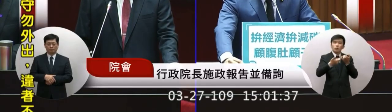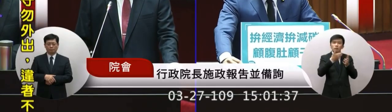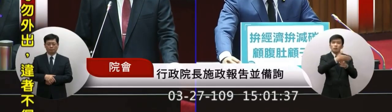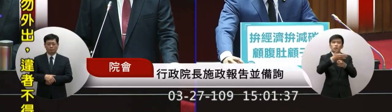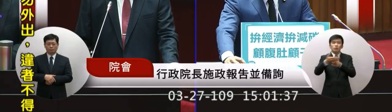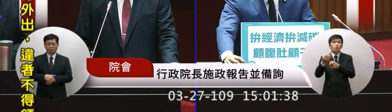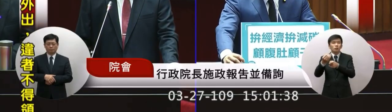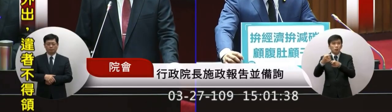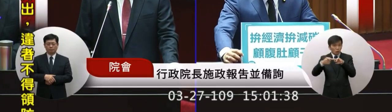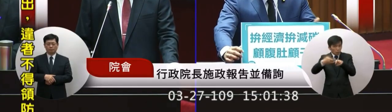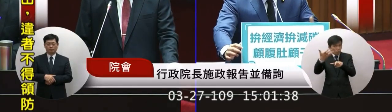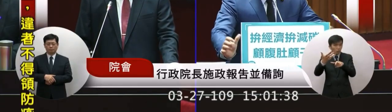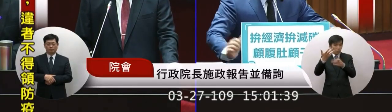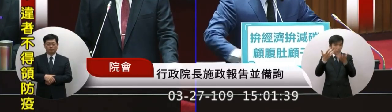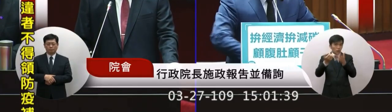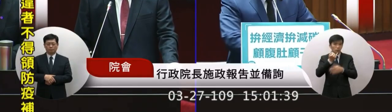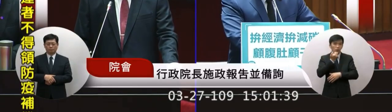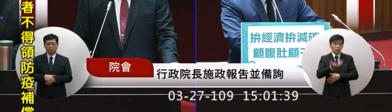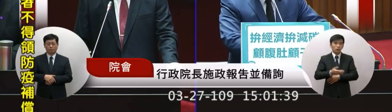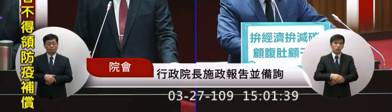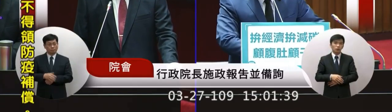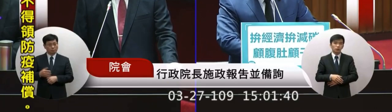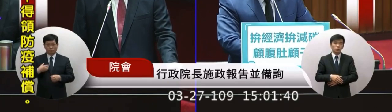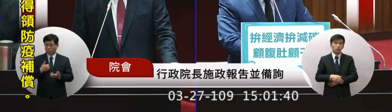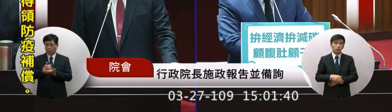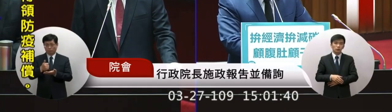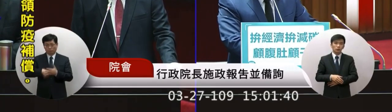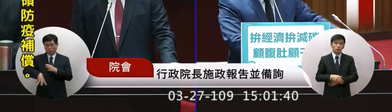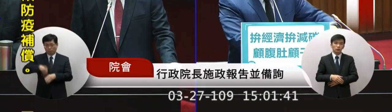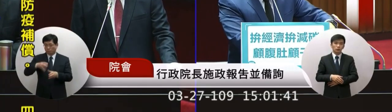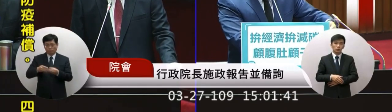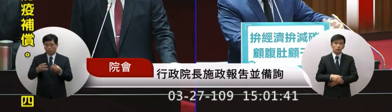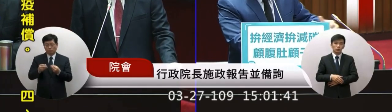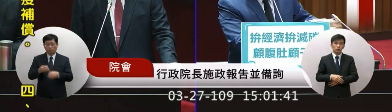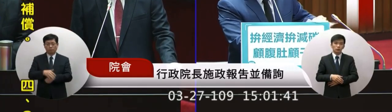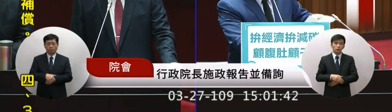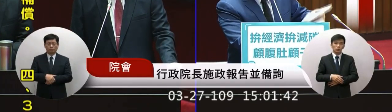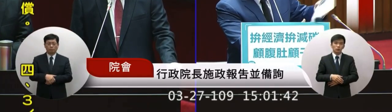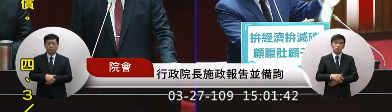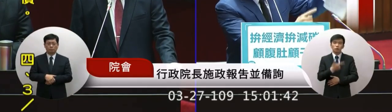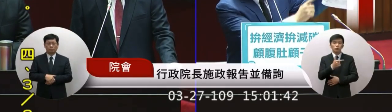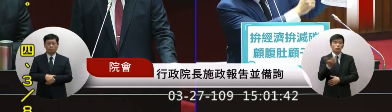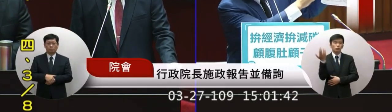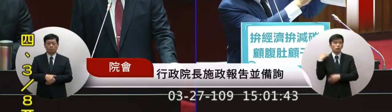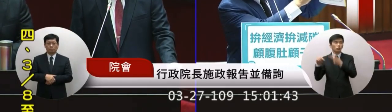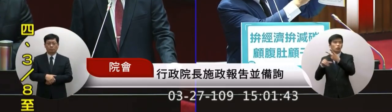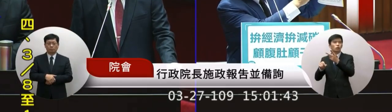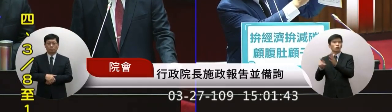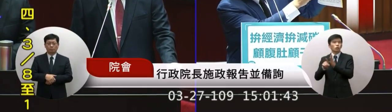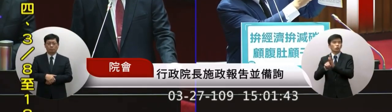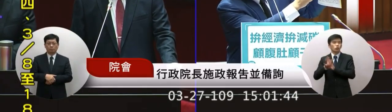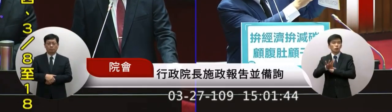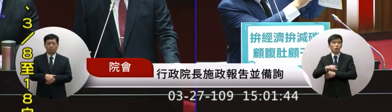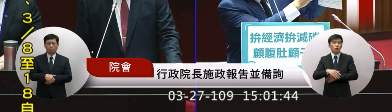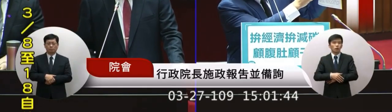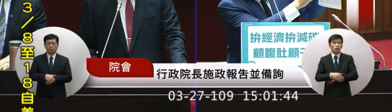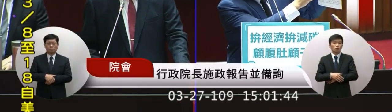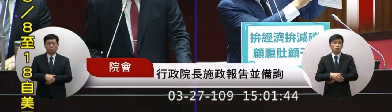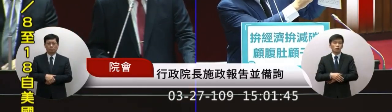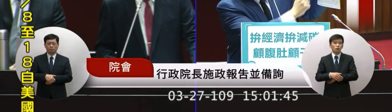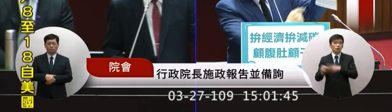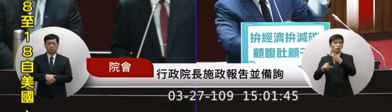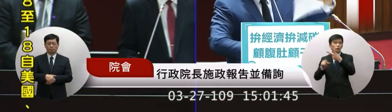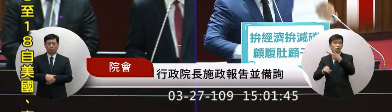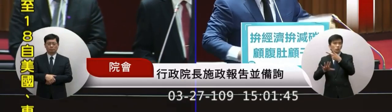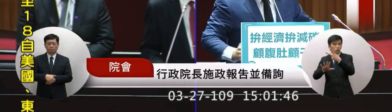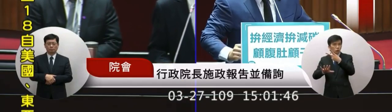心？这个保温行不行？ 现在没有要抽签呢、啊，没有。 我啦，二月的时候还有2000那个